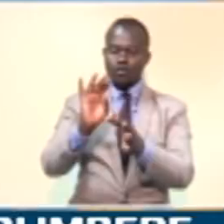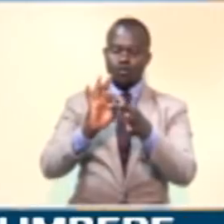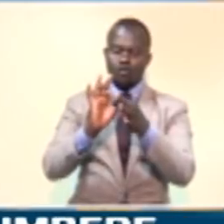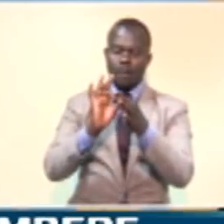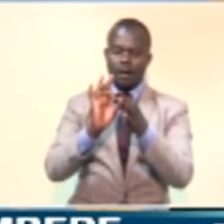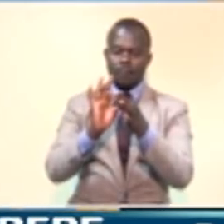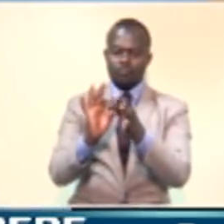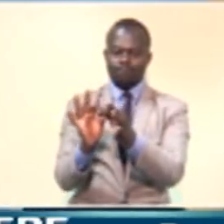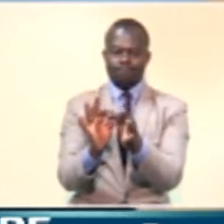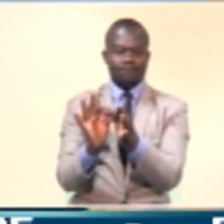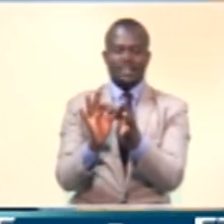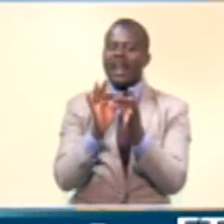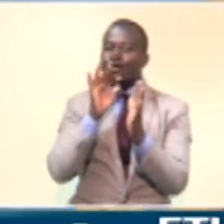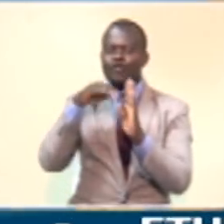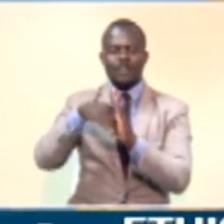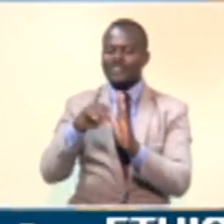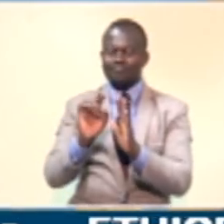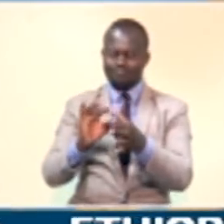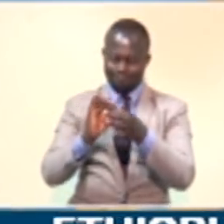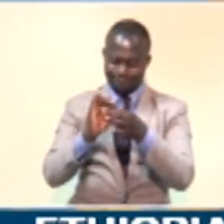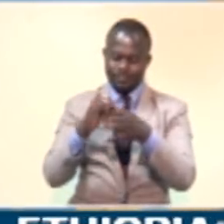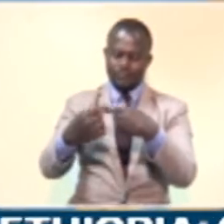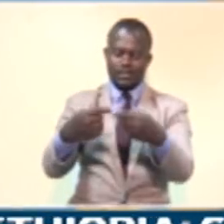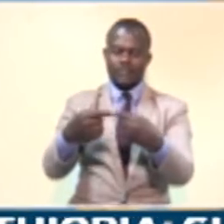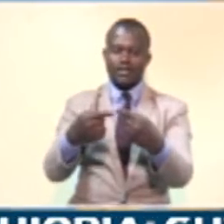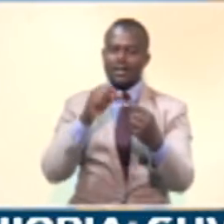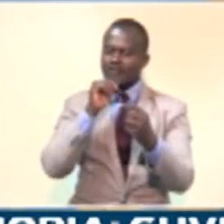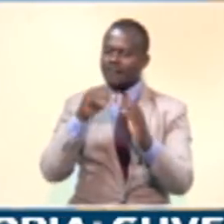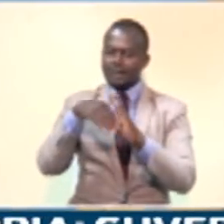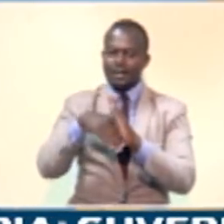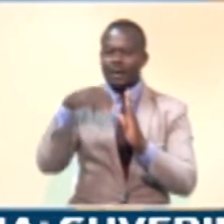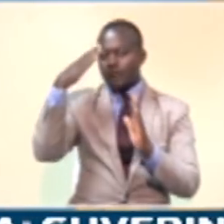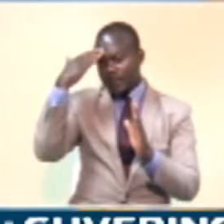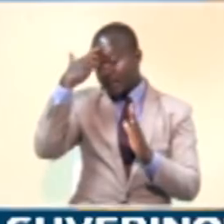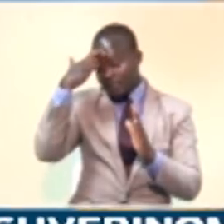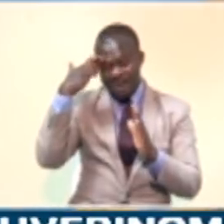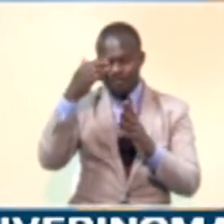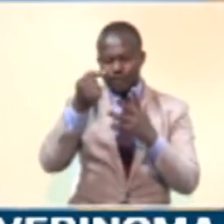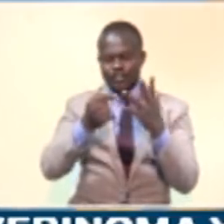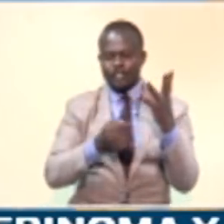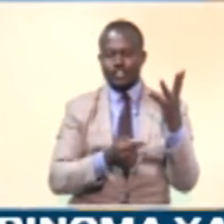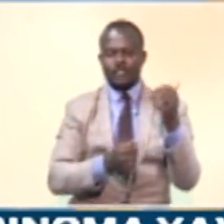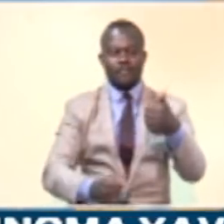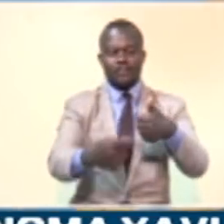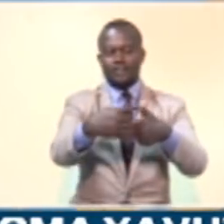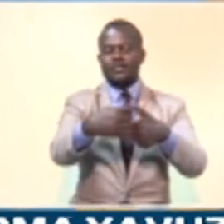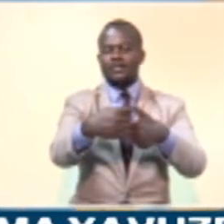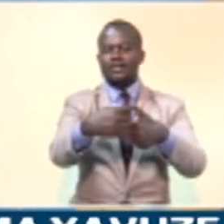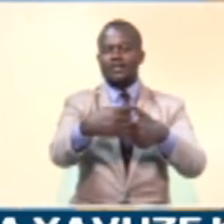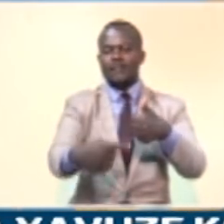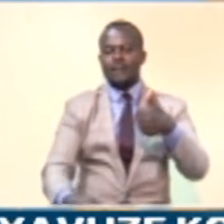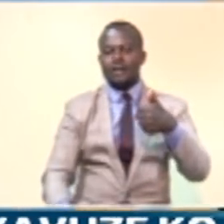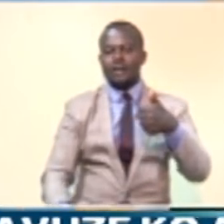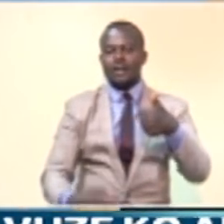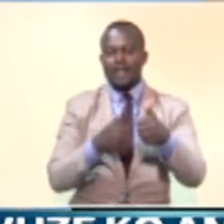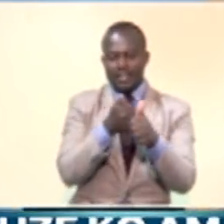umubano kutazasubira inyuma. Ntikuzasubira inyuma kubera impamvu nyinshi. Iya mbere ni